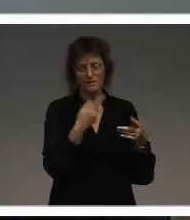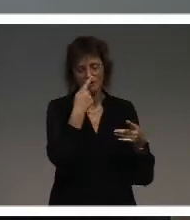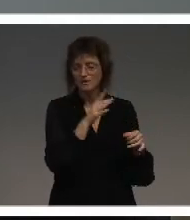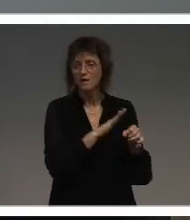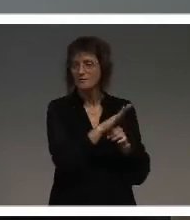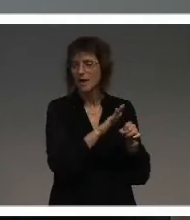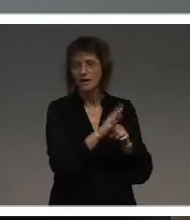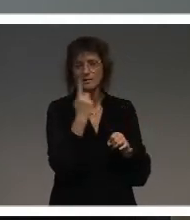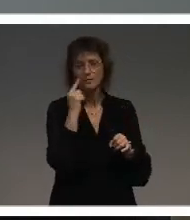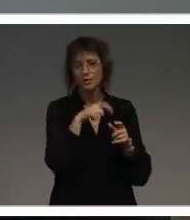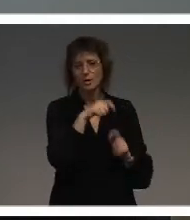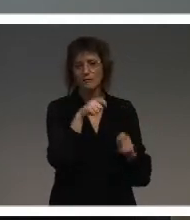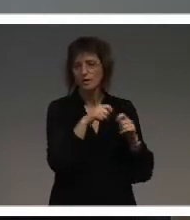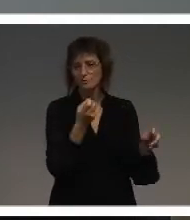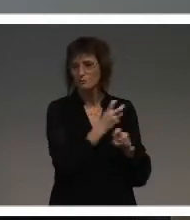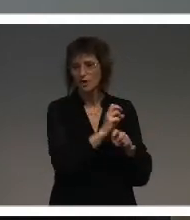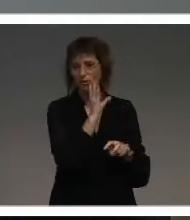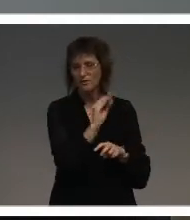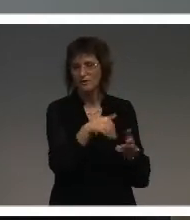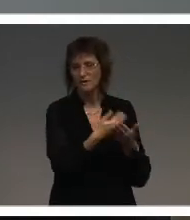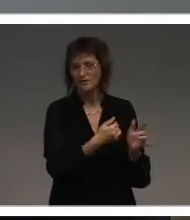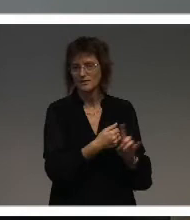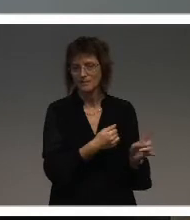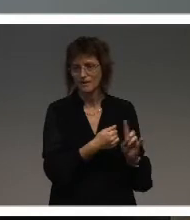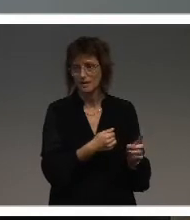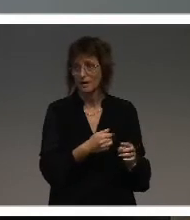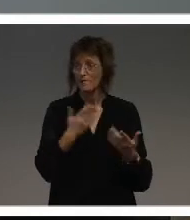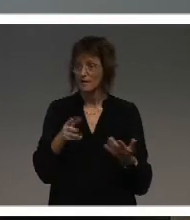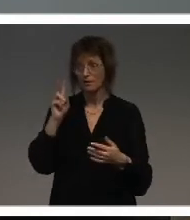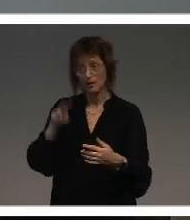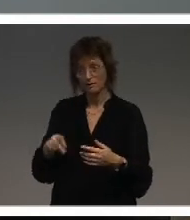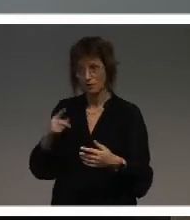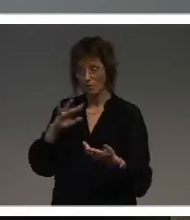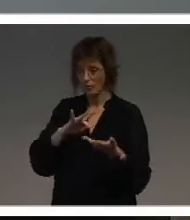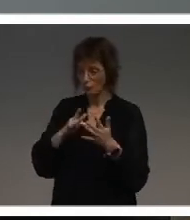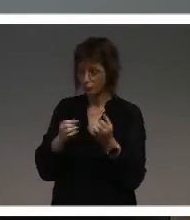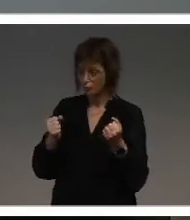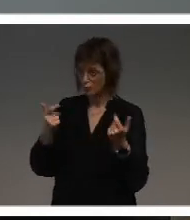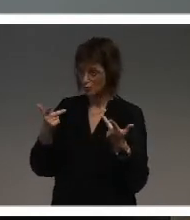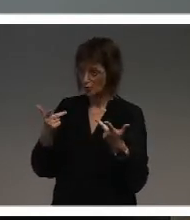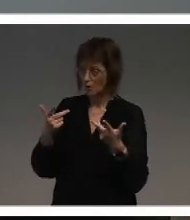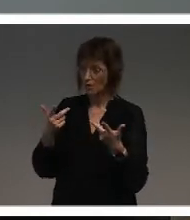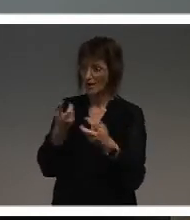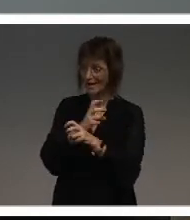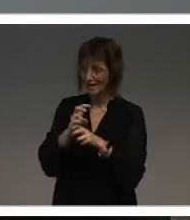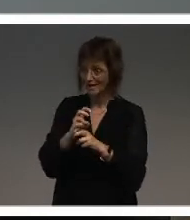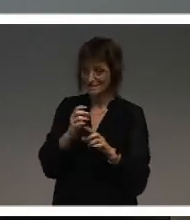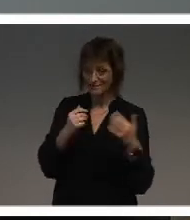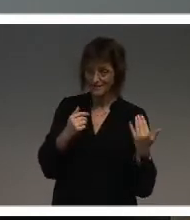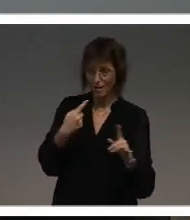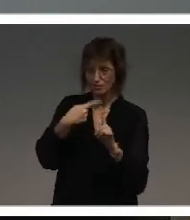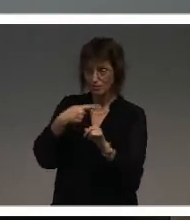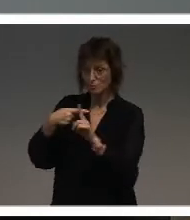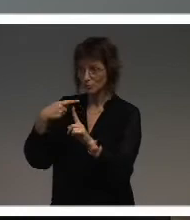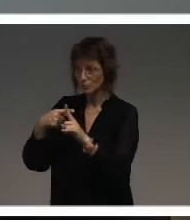suffisante en fait pour évaluer les risques professionnels. Donc, il est temps de s'intéresser aux questions de polyexposition aujourd'hui.